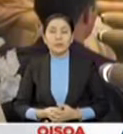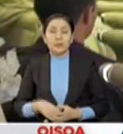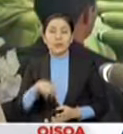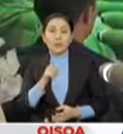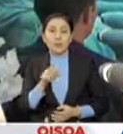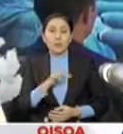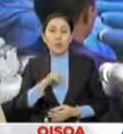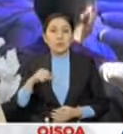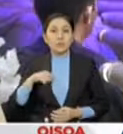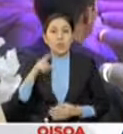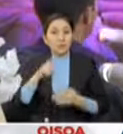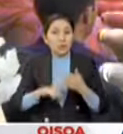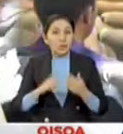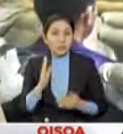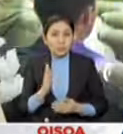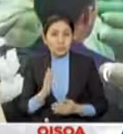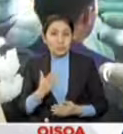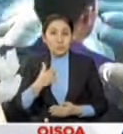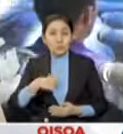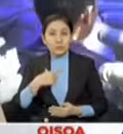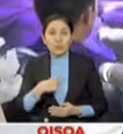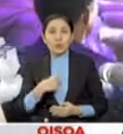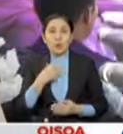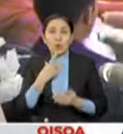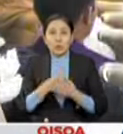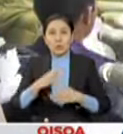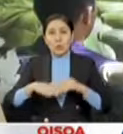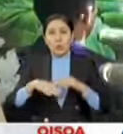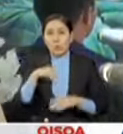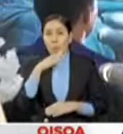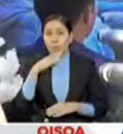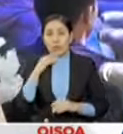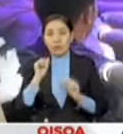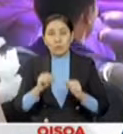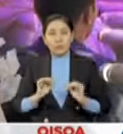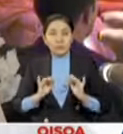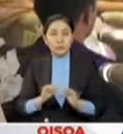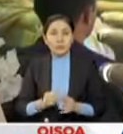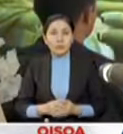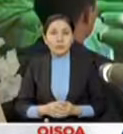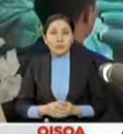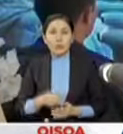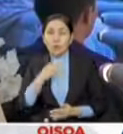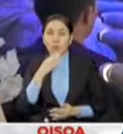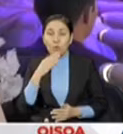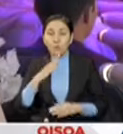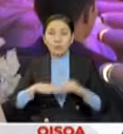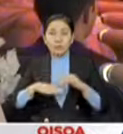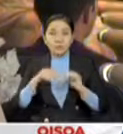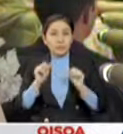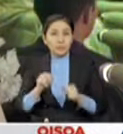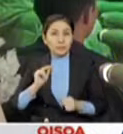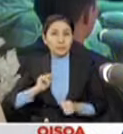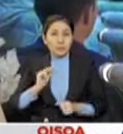Odamlar o'ziga ishonadigan bo'lsa, qo'lidan ko'p ish keladi. Qo'lidan ko'p ish keladigan